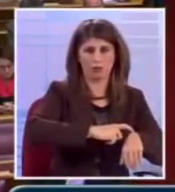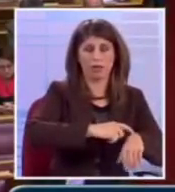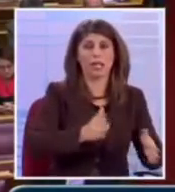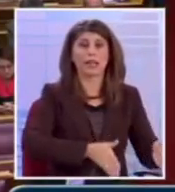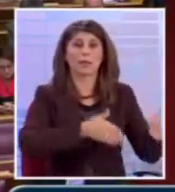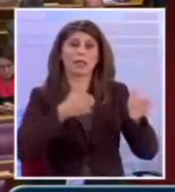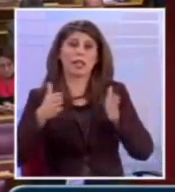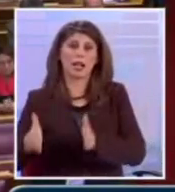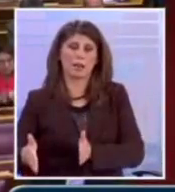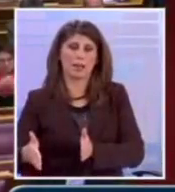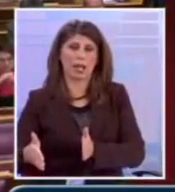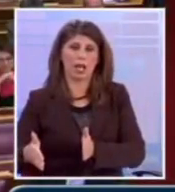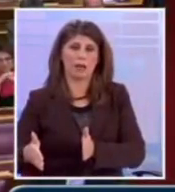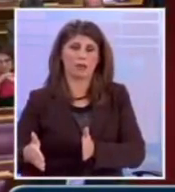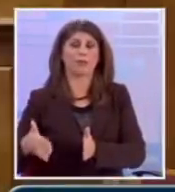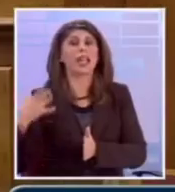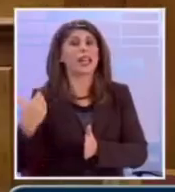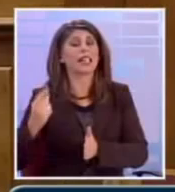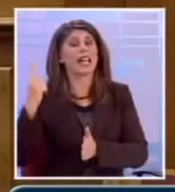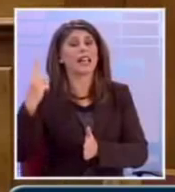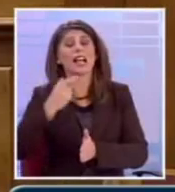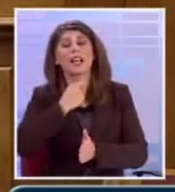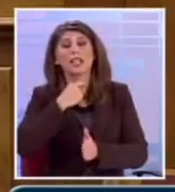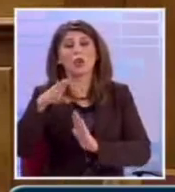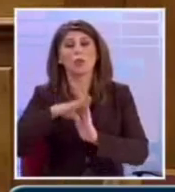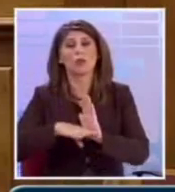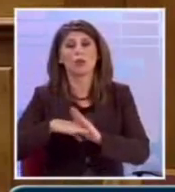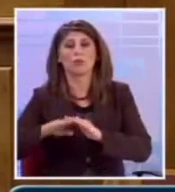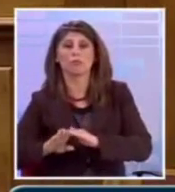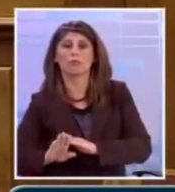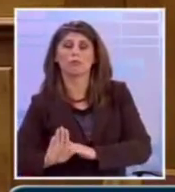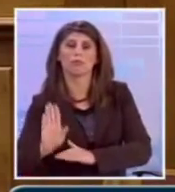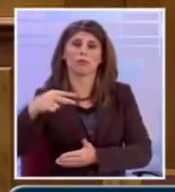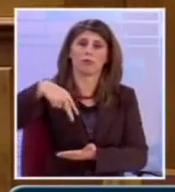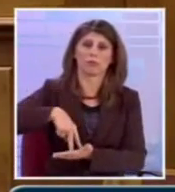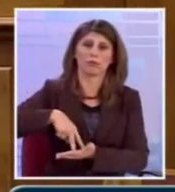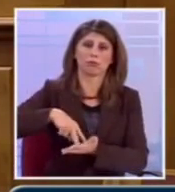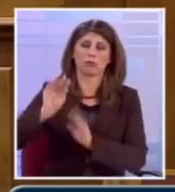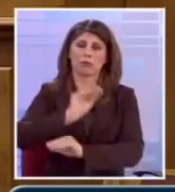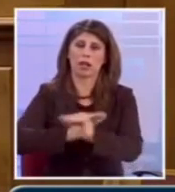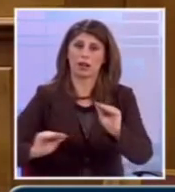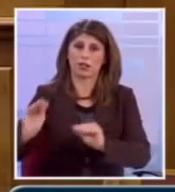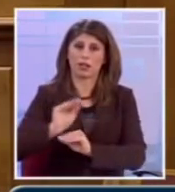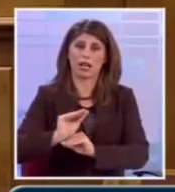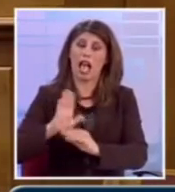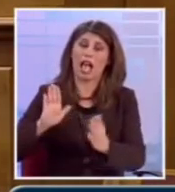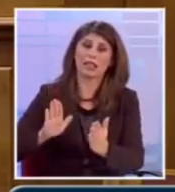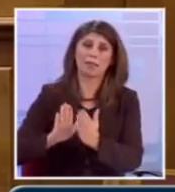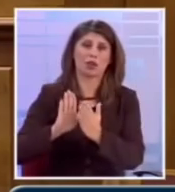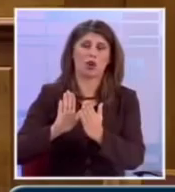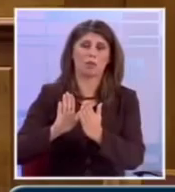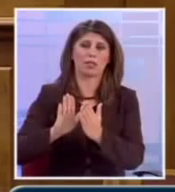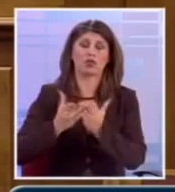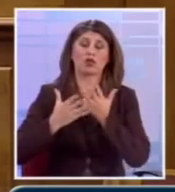και από την άλλη είναι ένα αναγκαίο πρόγραμμα ανάσης, ανόρθωσης, ανασυγκρότησης, αντιμετώπισης των